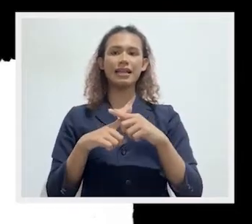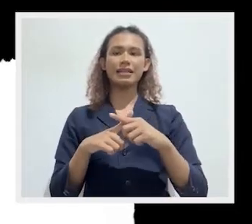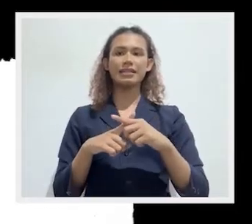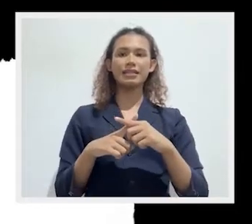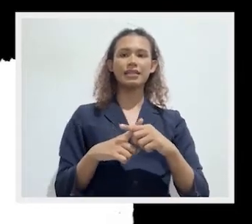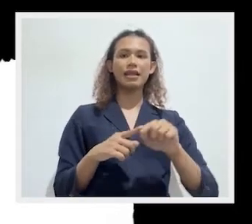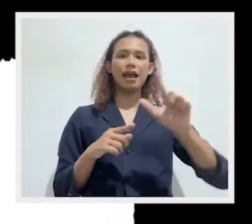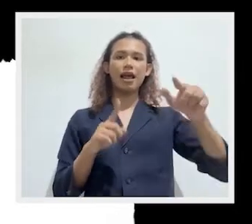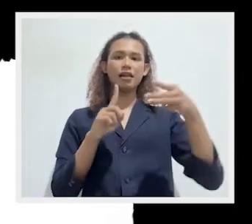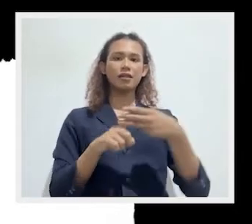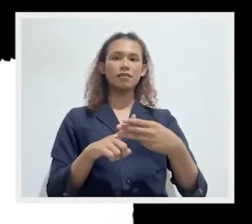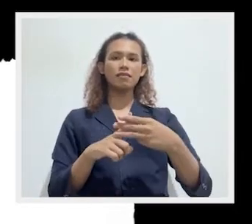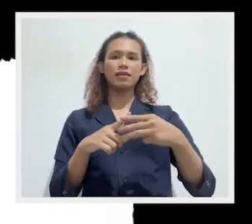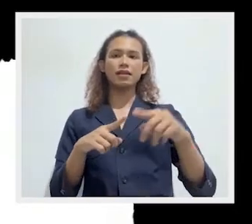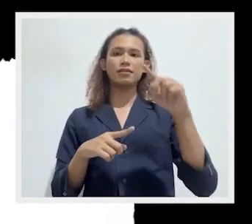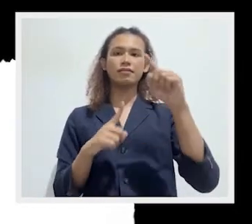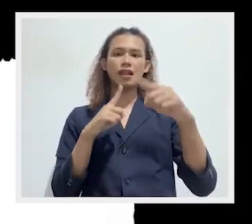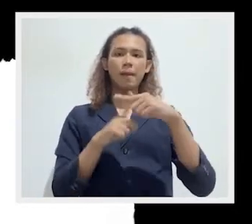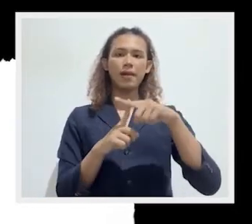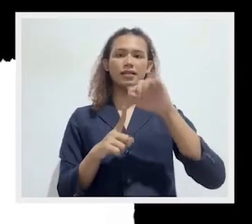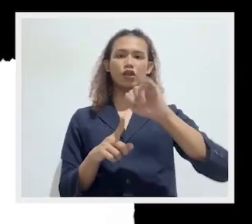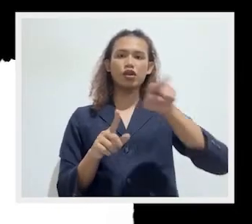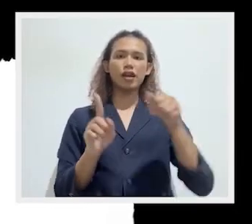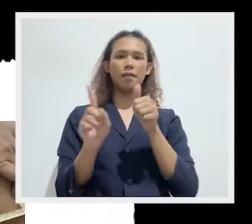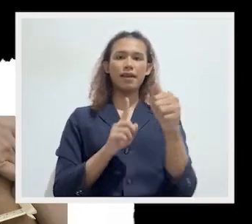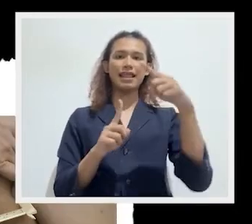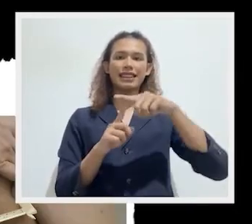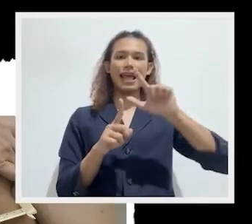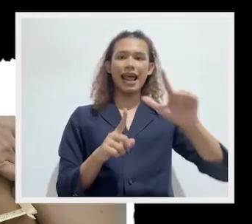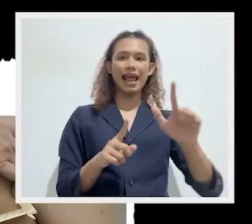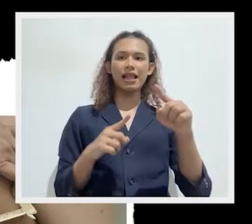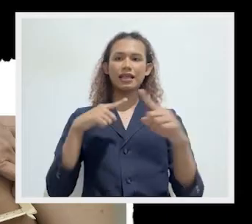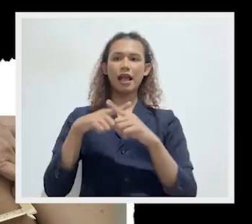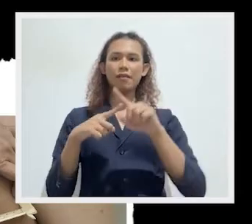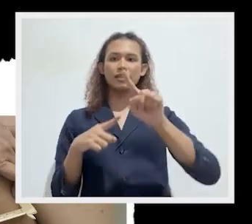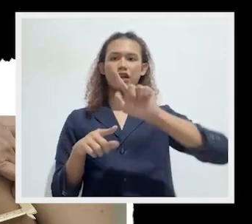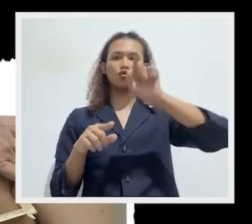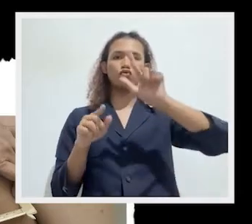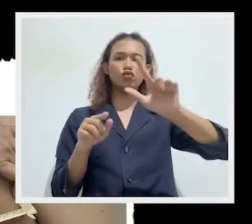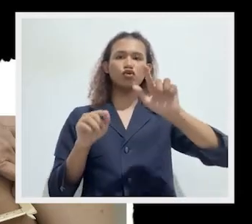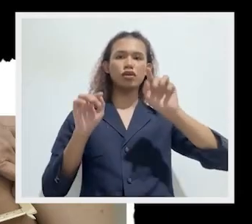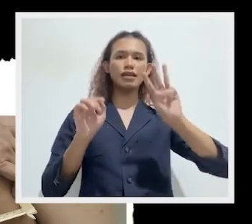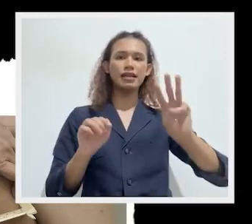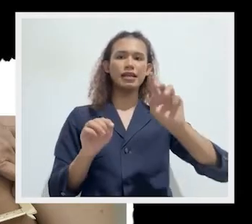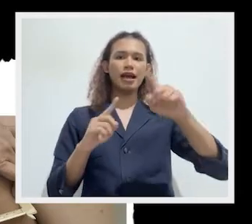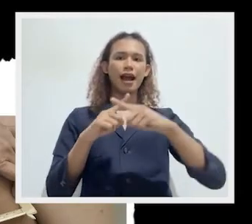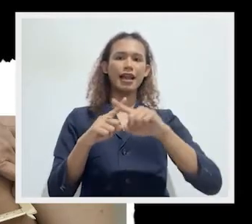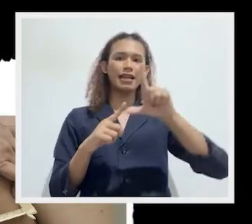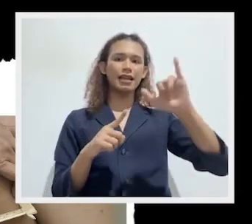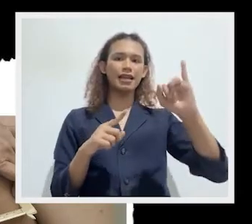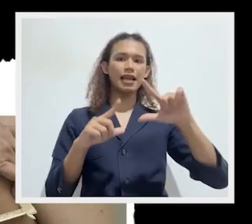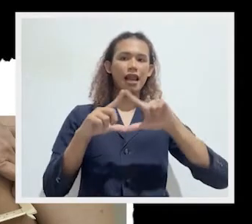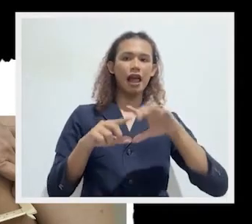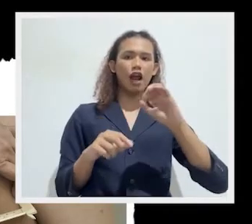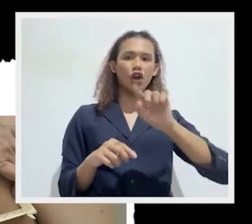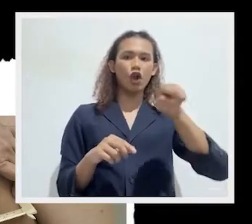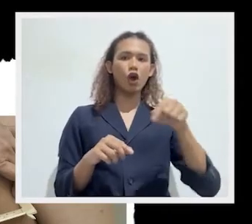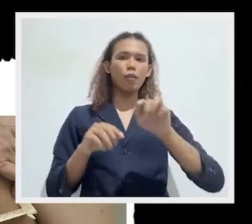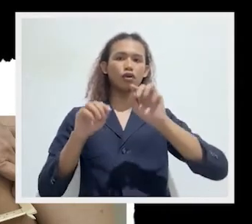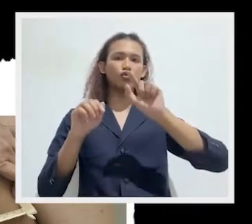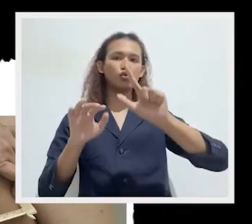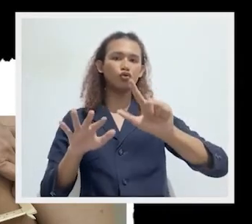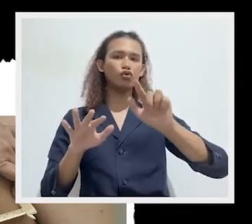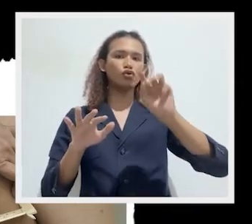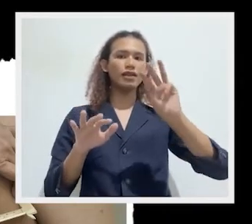betis ditambah 1,16 kali tinggi lutut ditambah 1,73 kali lingkar lengan